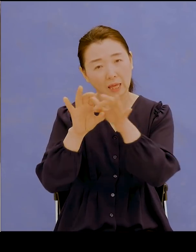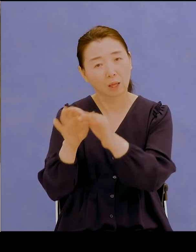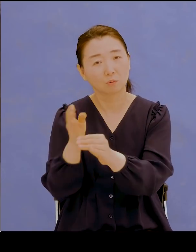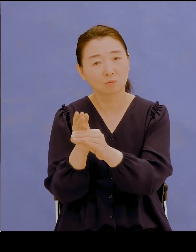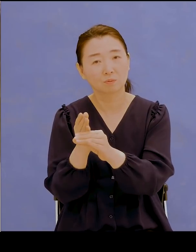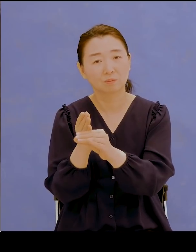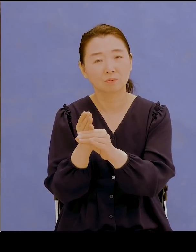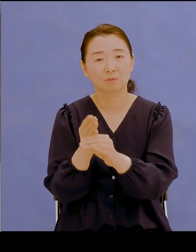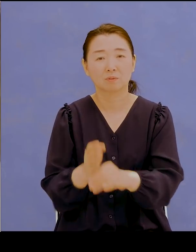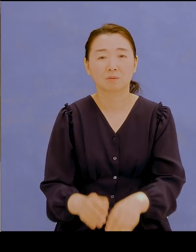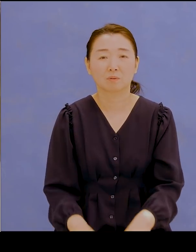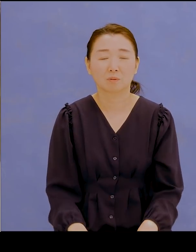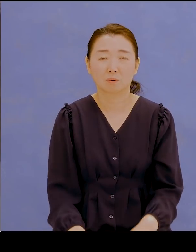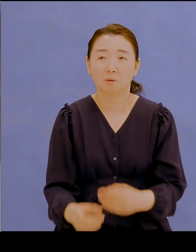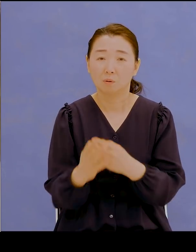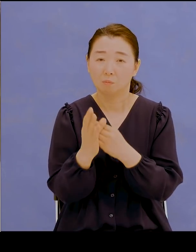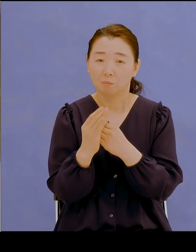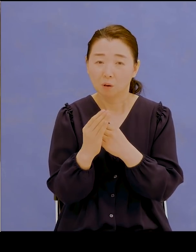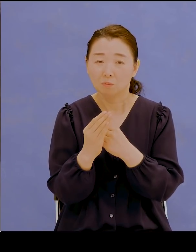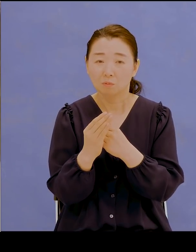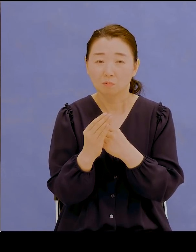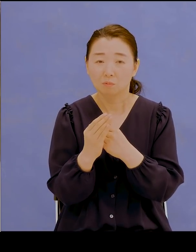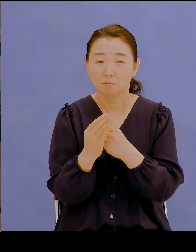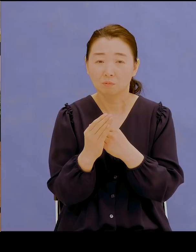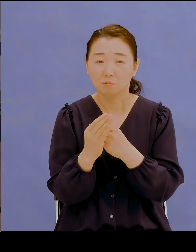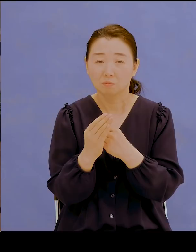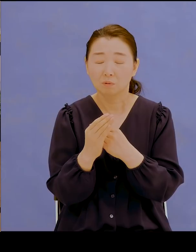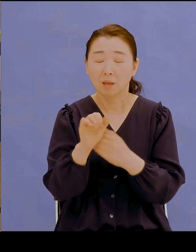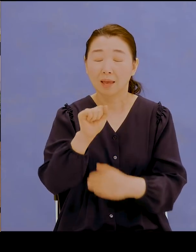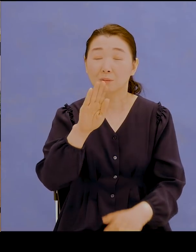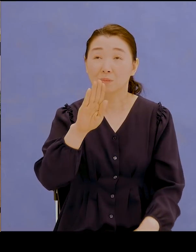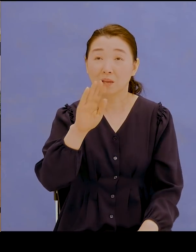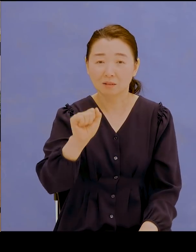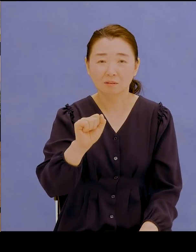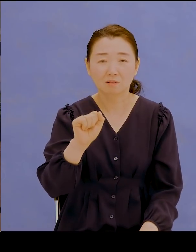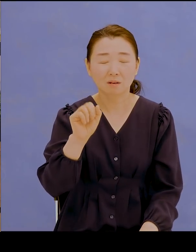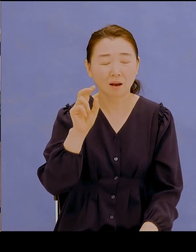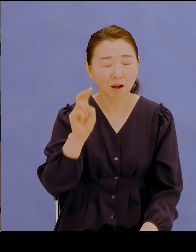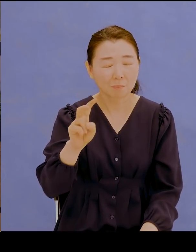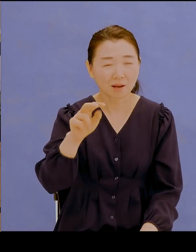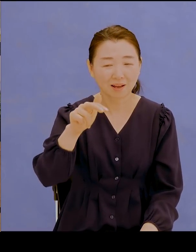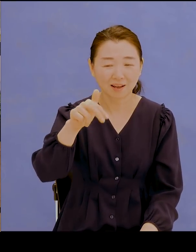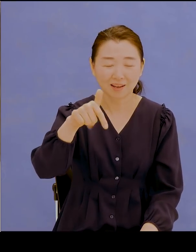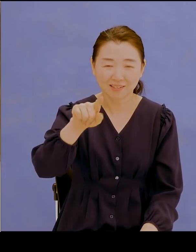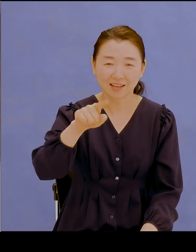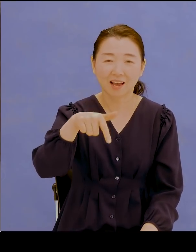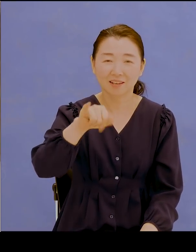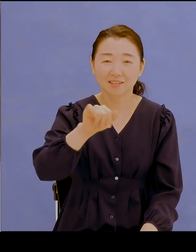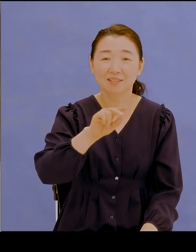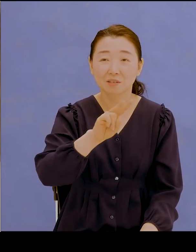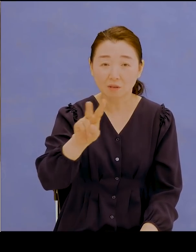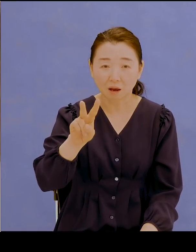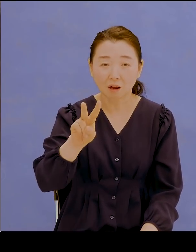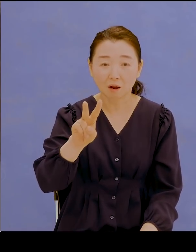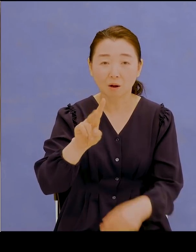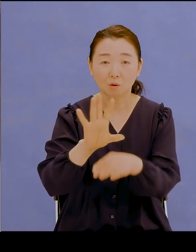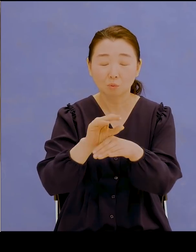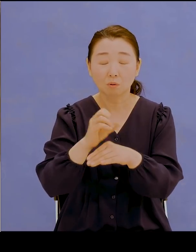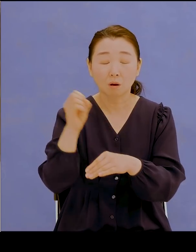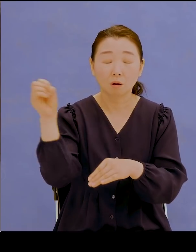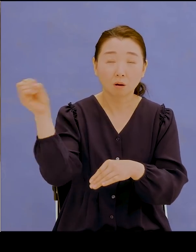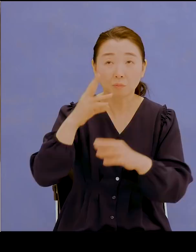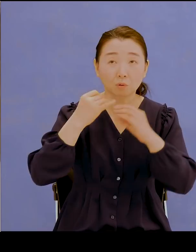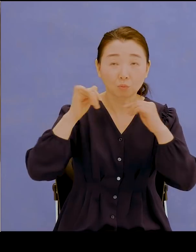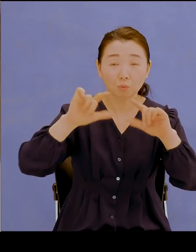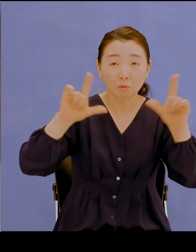나가는데 녹화가 갑자기 그때 아마 자기야였을 거예요. 네네 그렇죠 자기야. 목요일 날. 예. 근데 갑자기 뜬금없이 토요일로